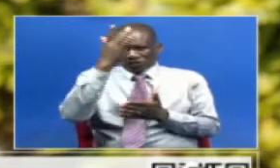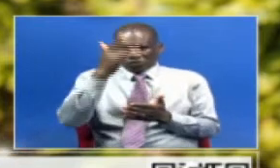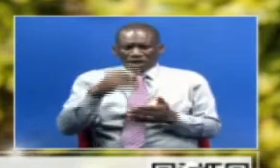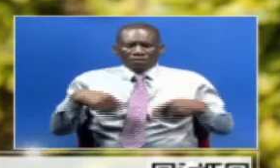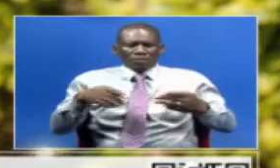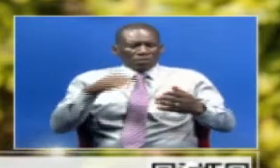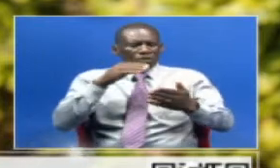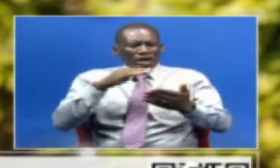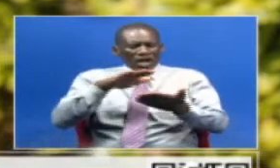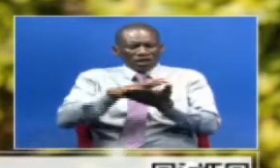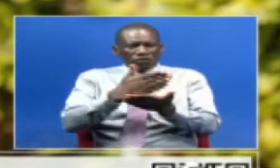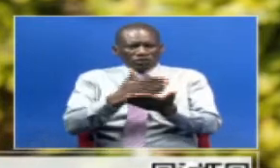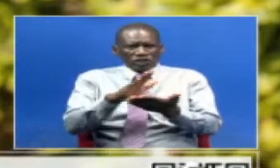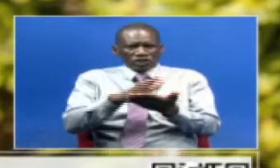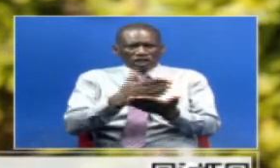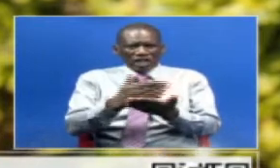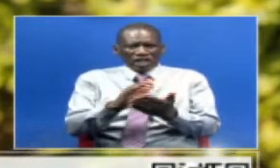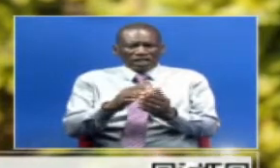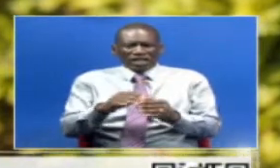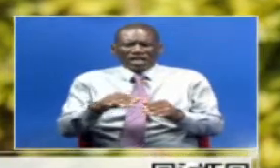mpaka wamegawa hata mito.